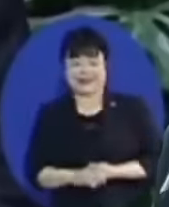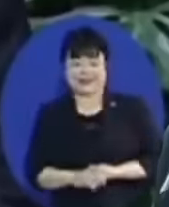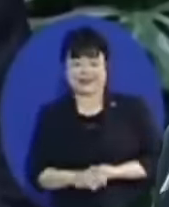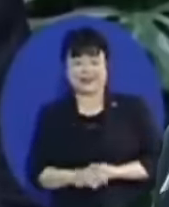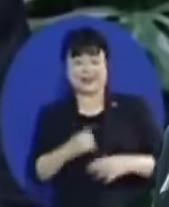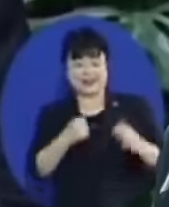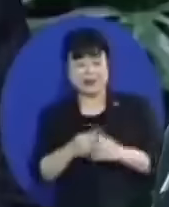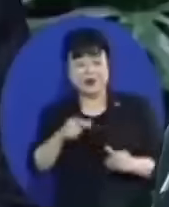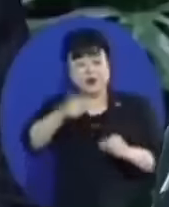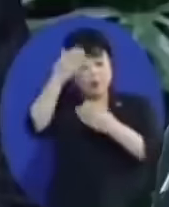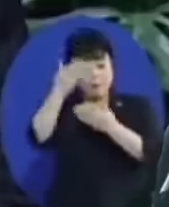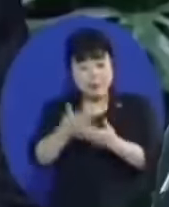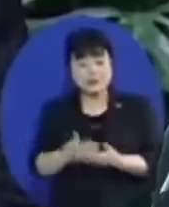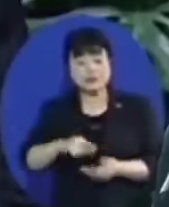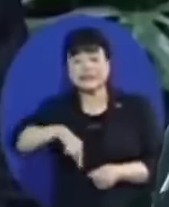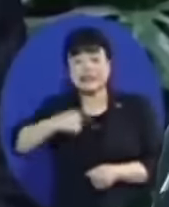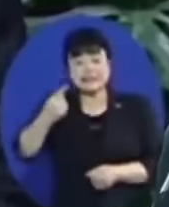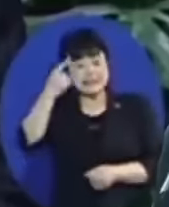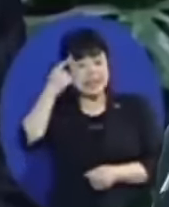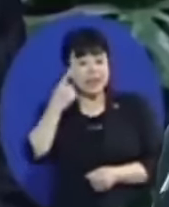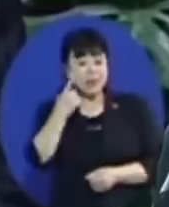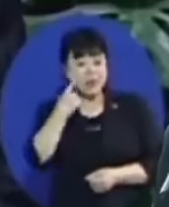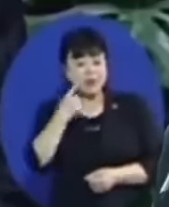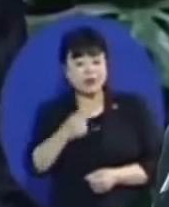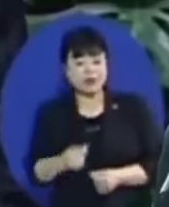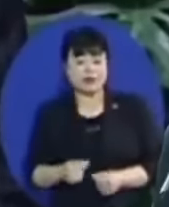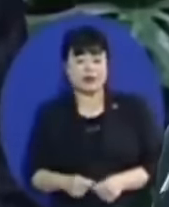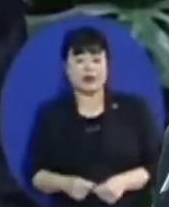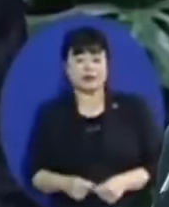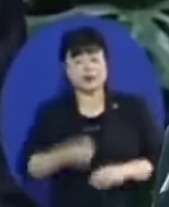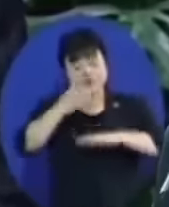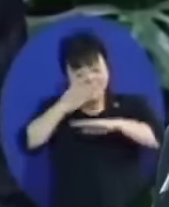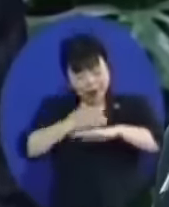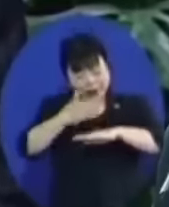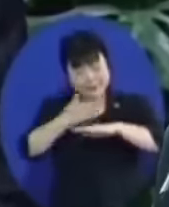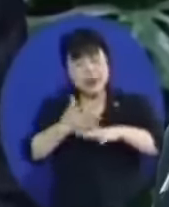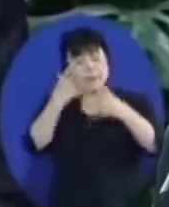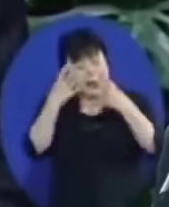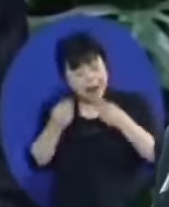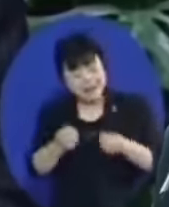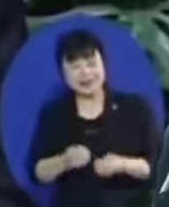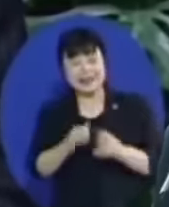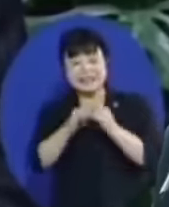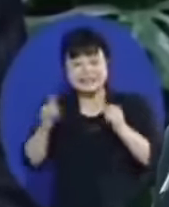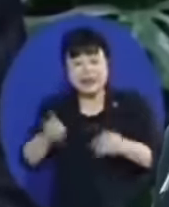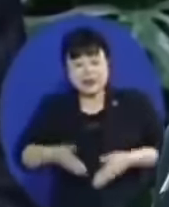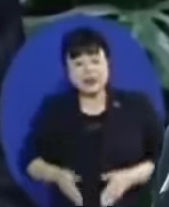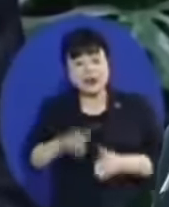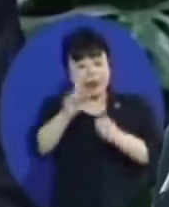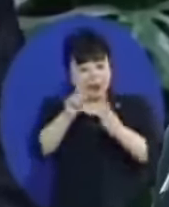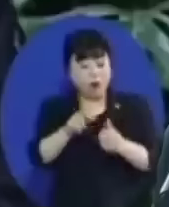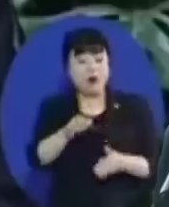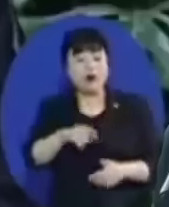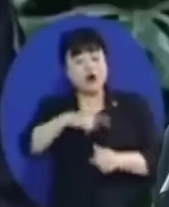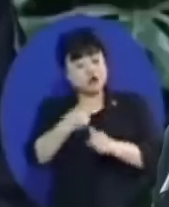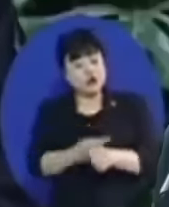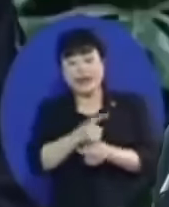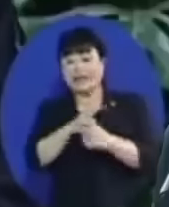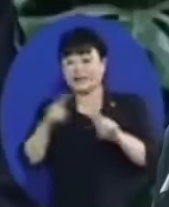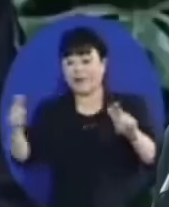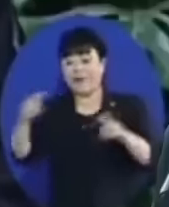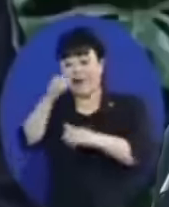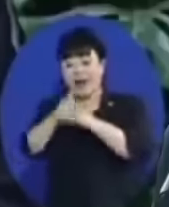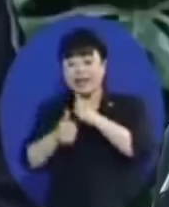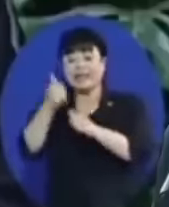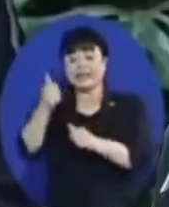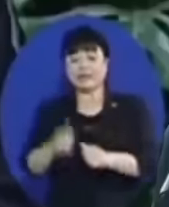때문에 구원받은 우리 자신을 생각할 때 끔찍하게 우리가 감사해야 되는 것입니다. 인간으로 태어난 것도 우연이 아니고